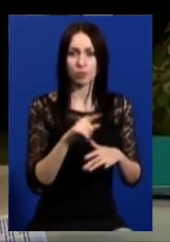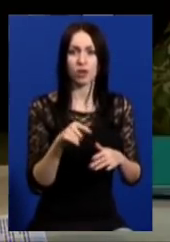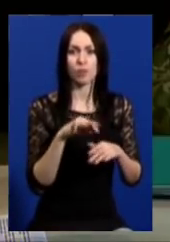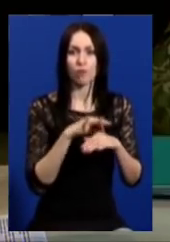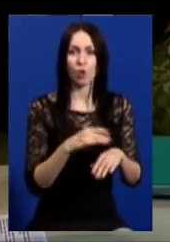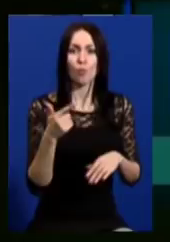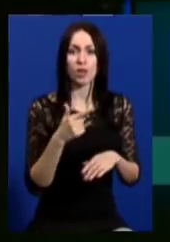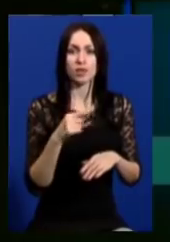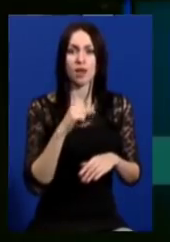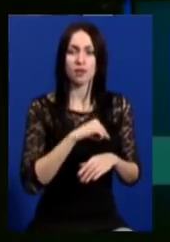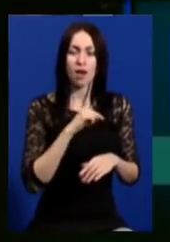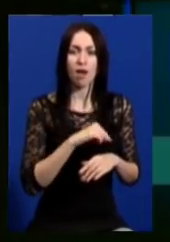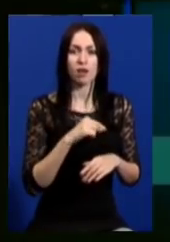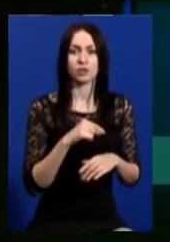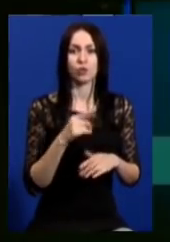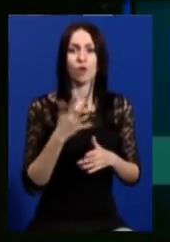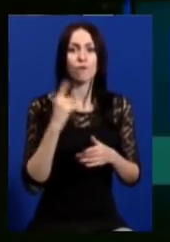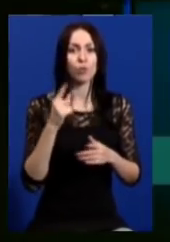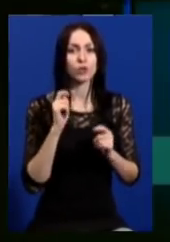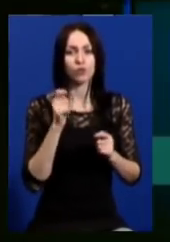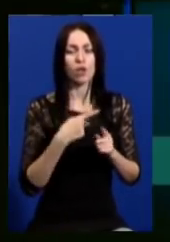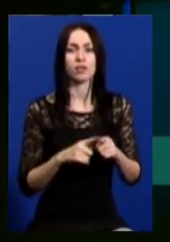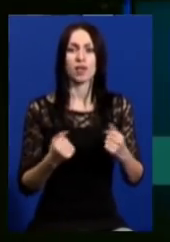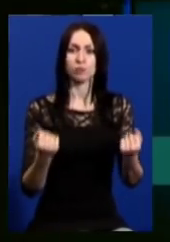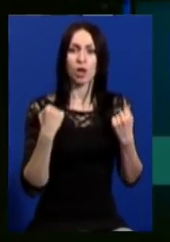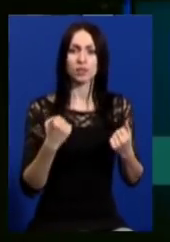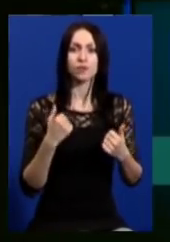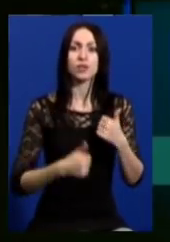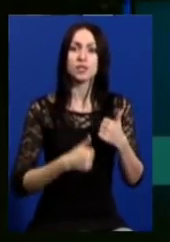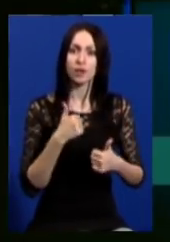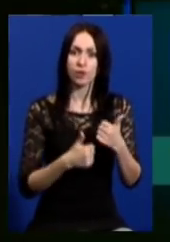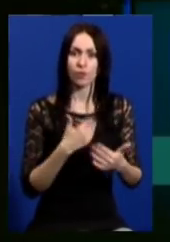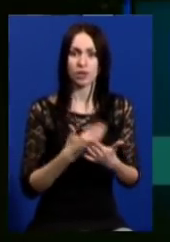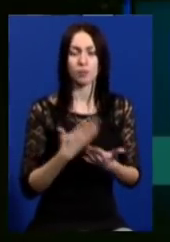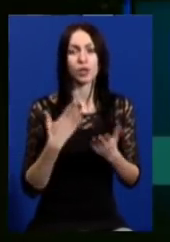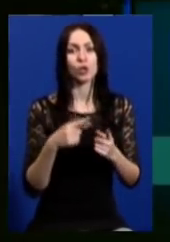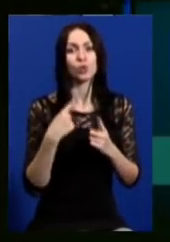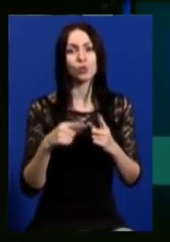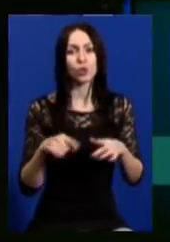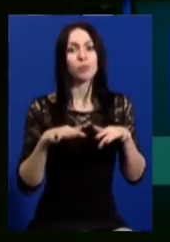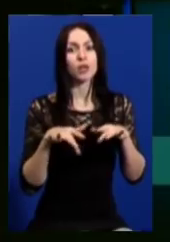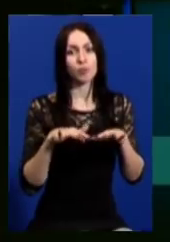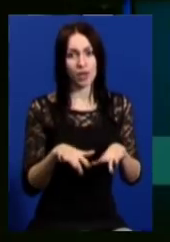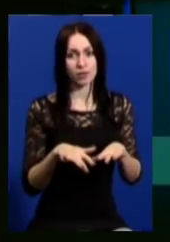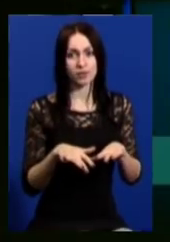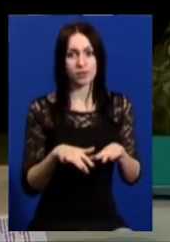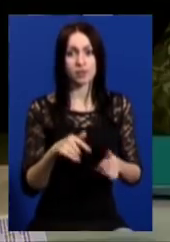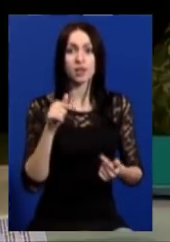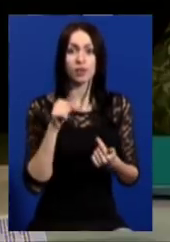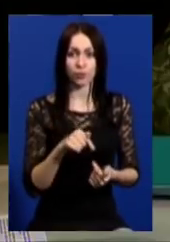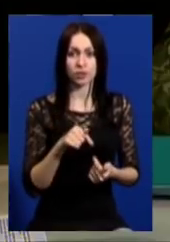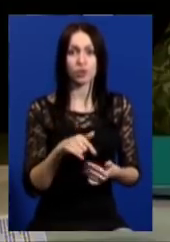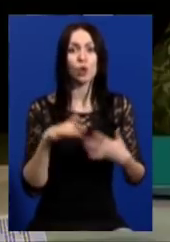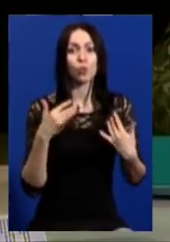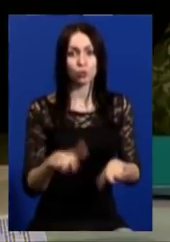гуманітарного характеру, як і в області, і в Україні, це спортивні змагання або інші заходи. Відповідно,